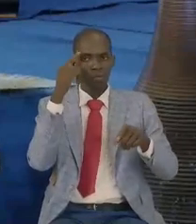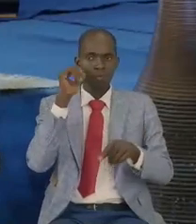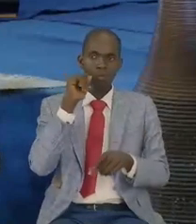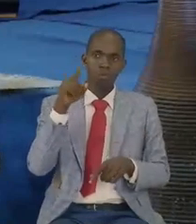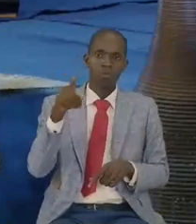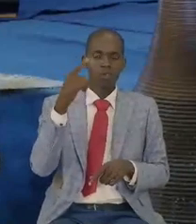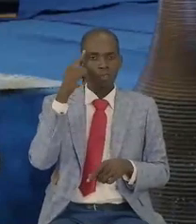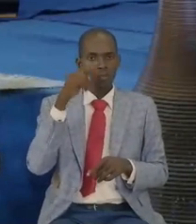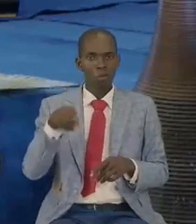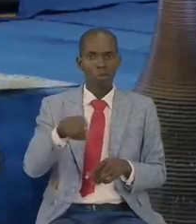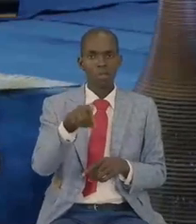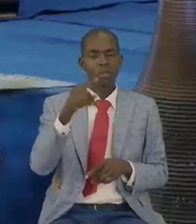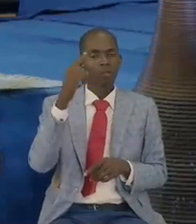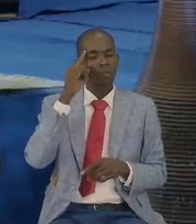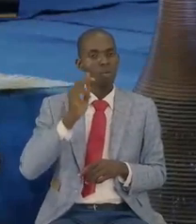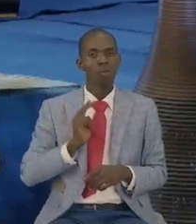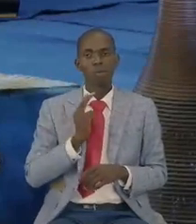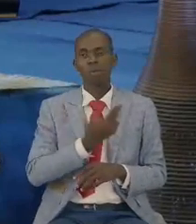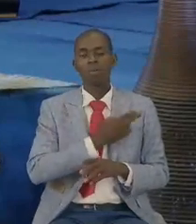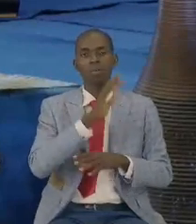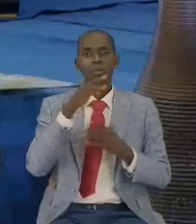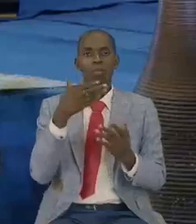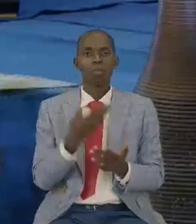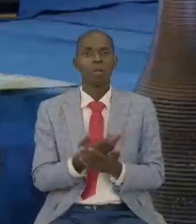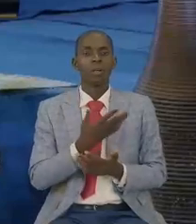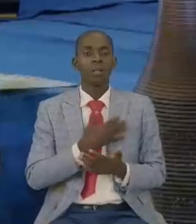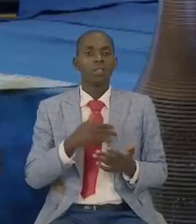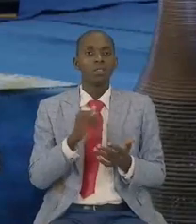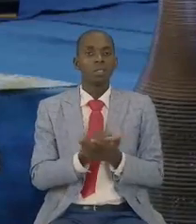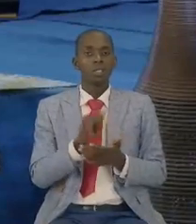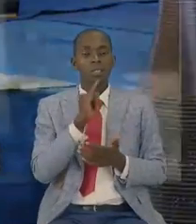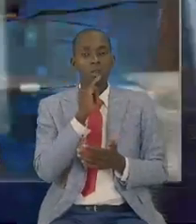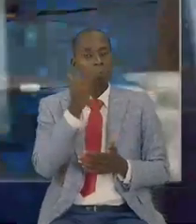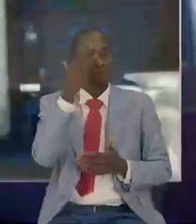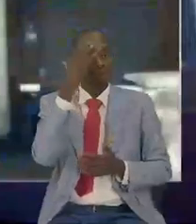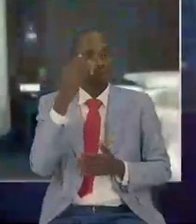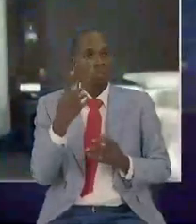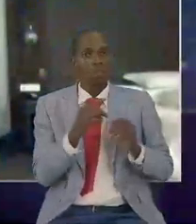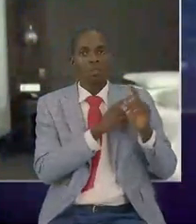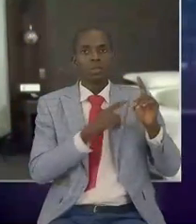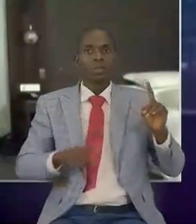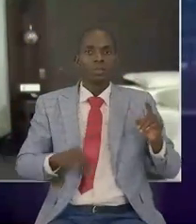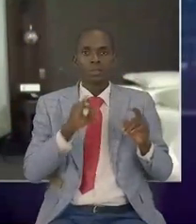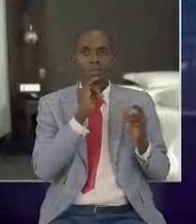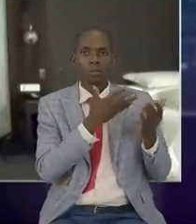eux, pour nous tous. Et voilà pourquoi le Seigneur